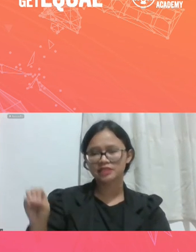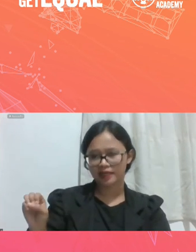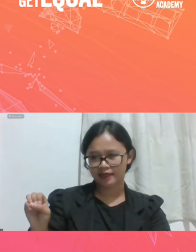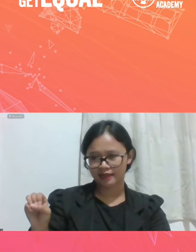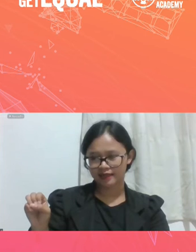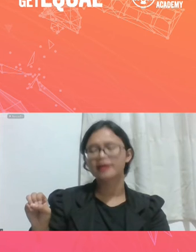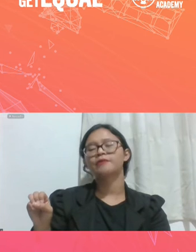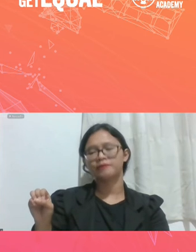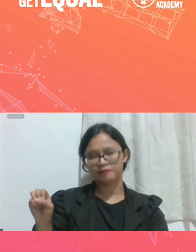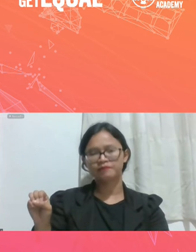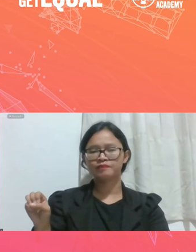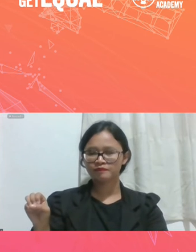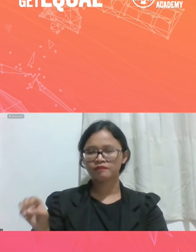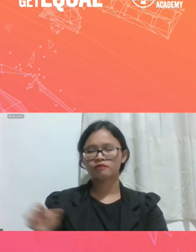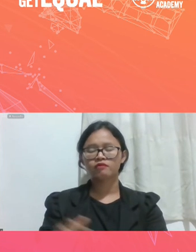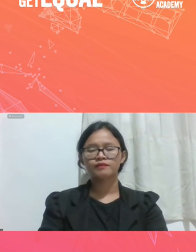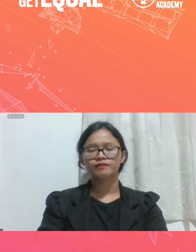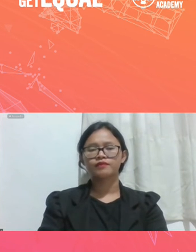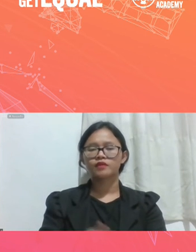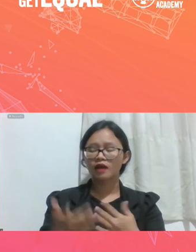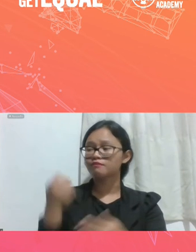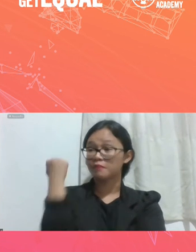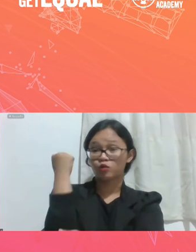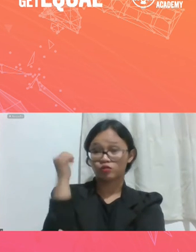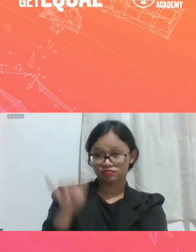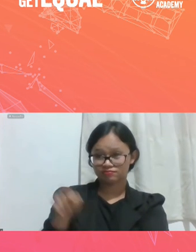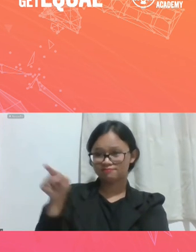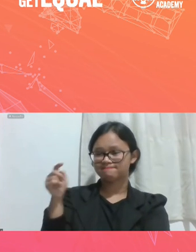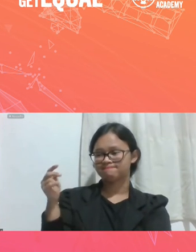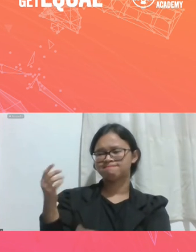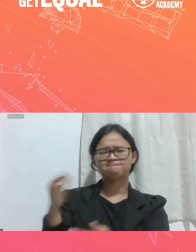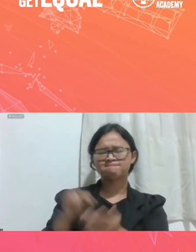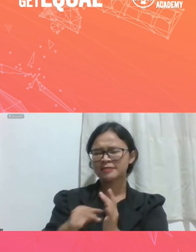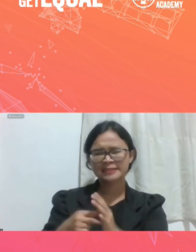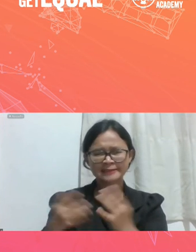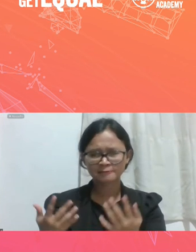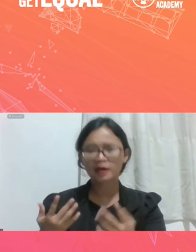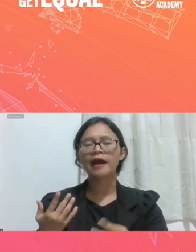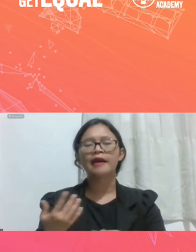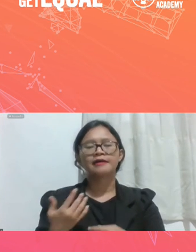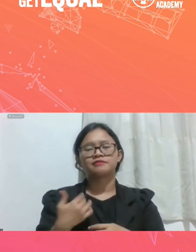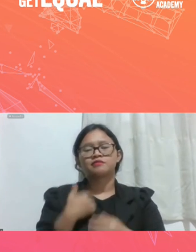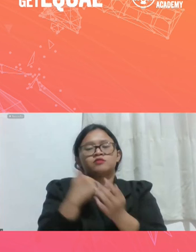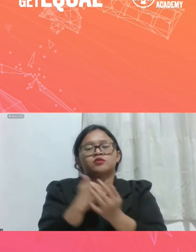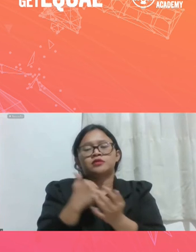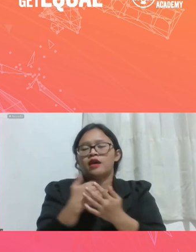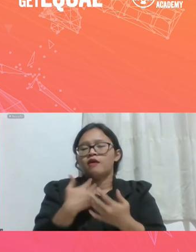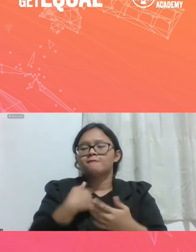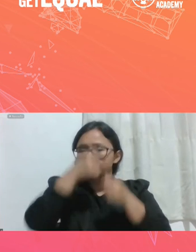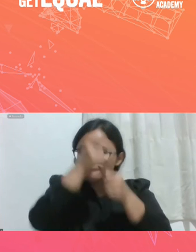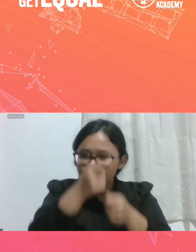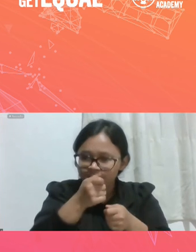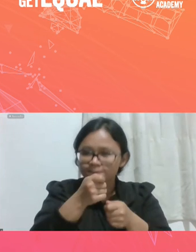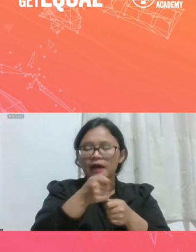atau pacarnya. Dan itu sebagai pelaku. Jadi untuk ini kami sangat apresiasi sekali dengan apa yang disampaikan